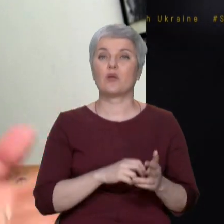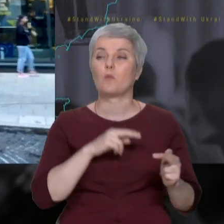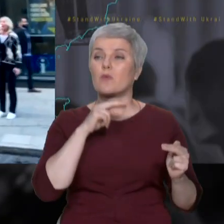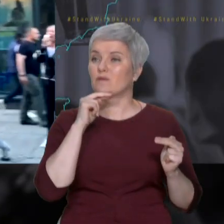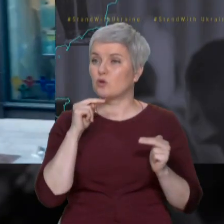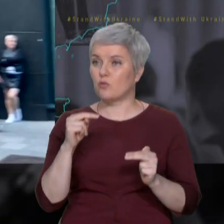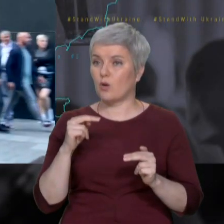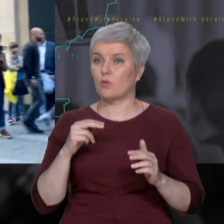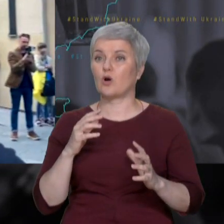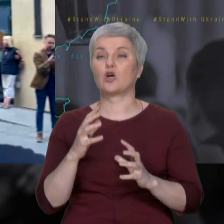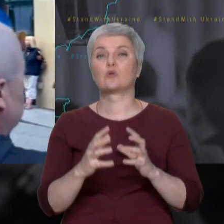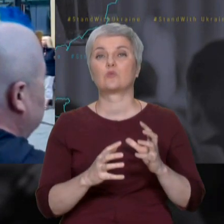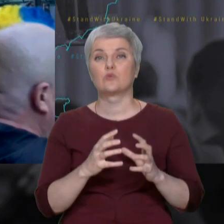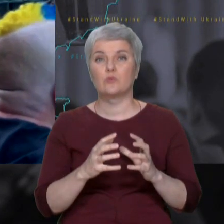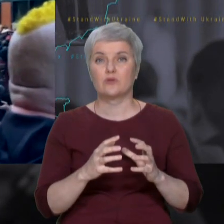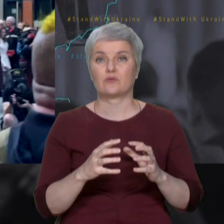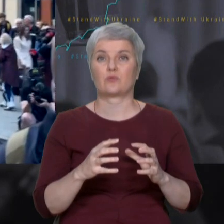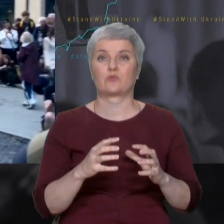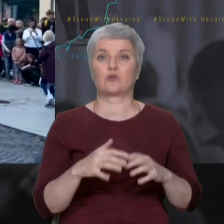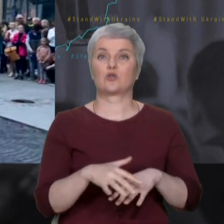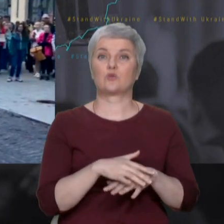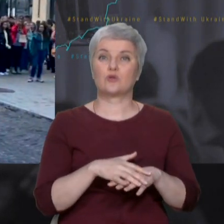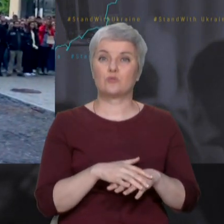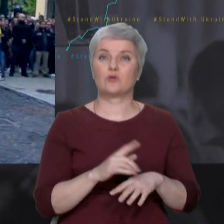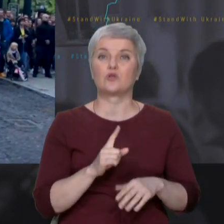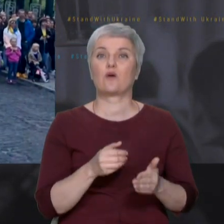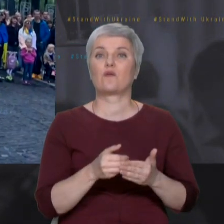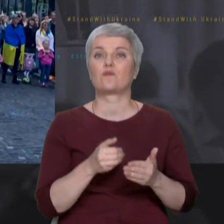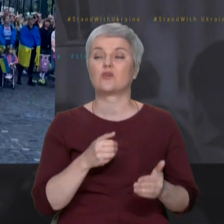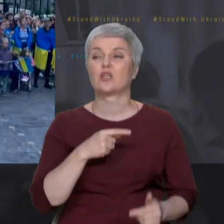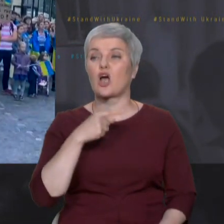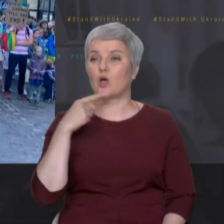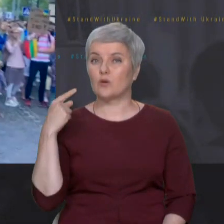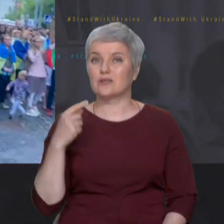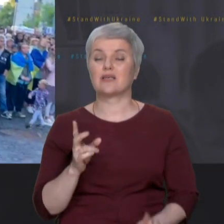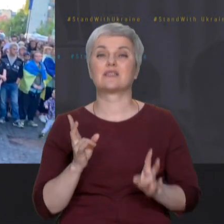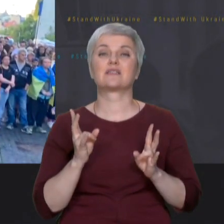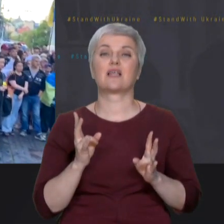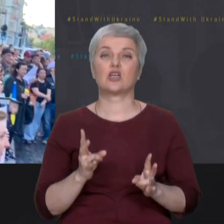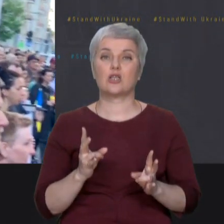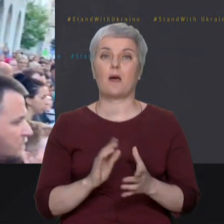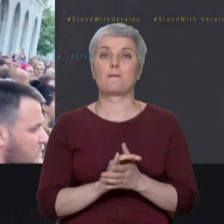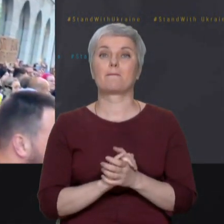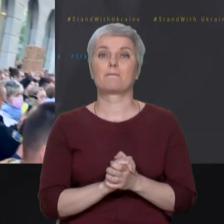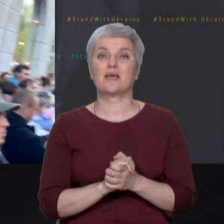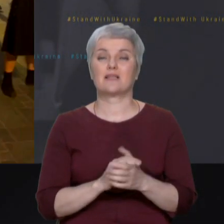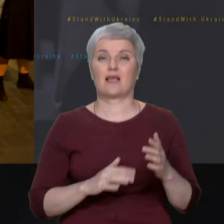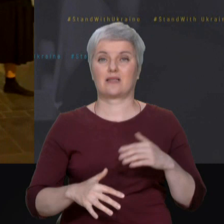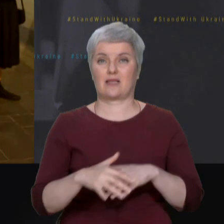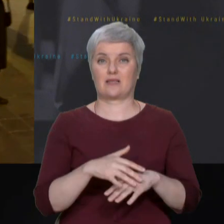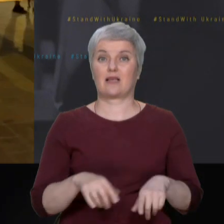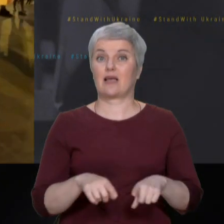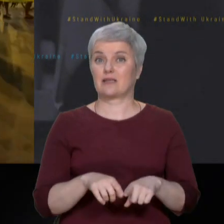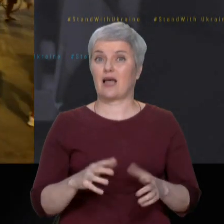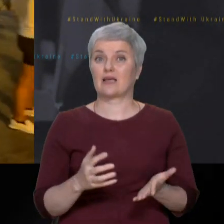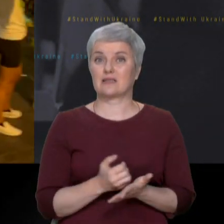суспільства і всього світу до того, що від Росії страждають мирні люди, мирне населення. Так вже сталося, що до